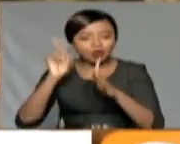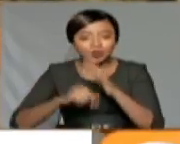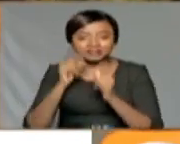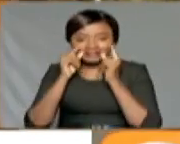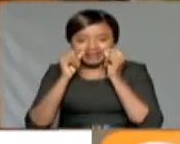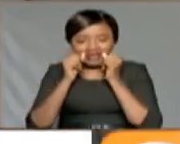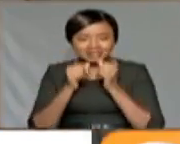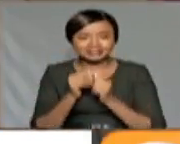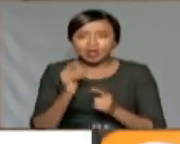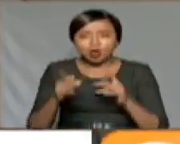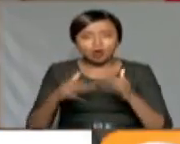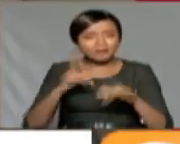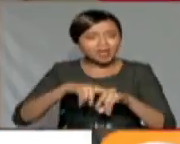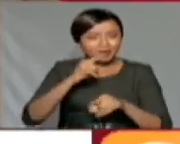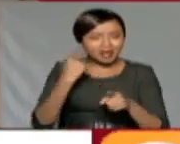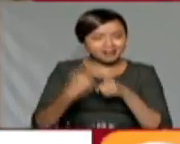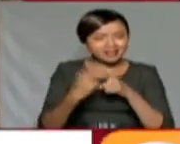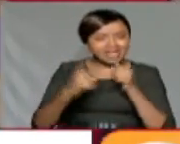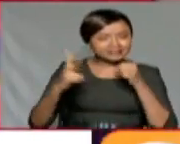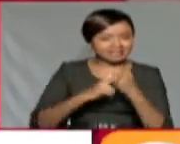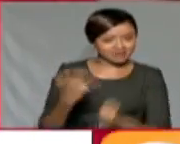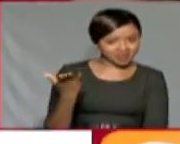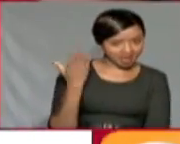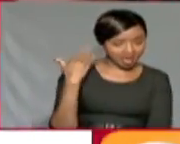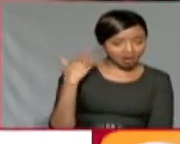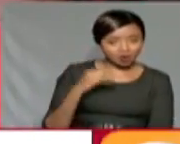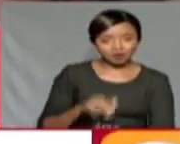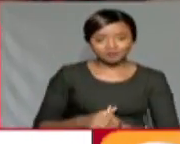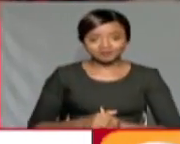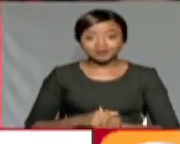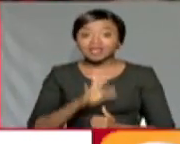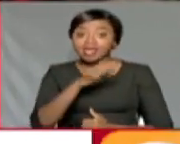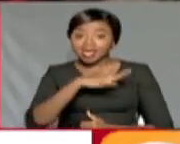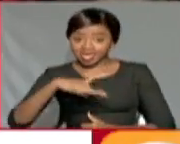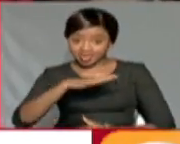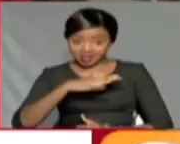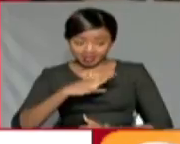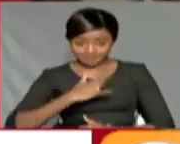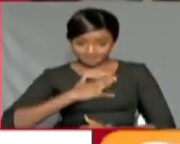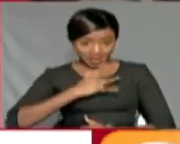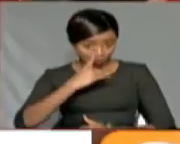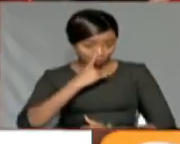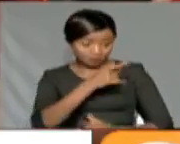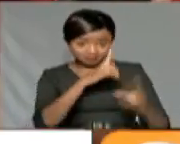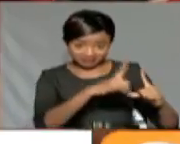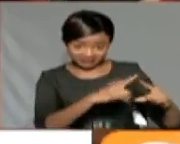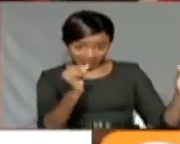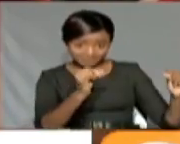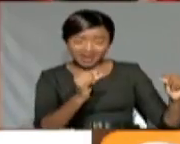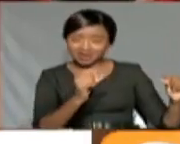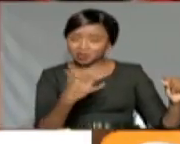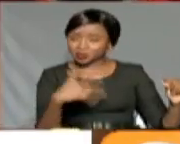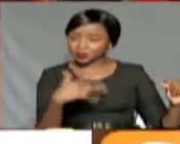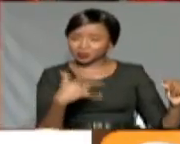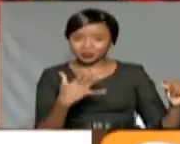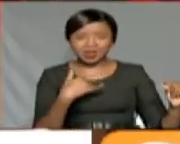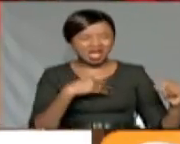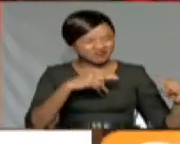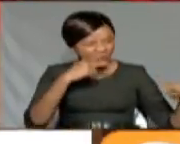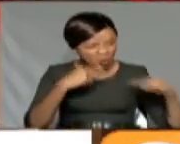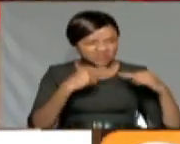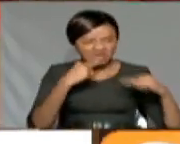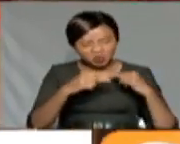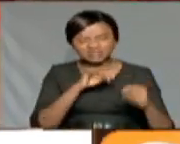7 iliyopita, likiwa sio jambo geni alikotoka. In Japan there were many cat